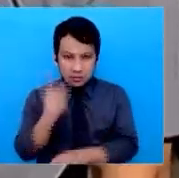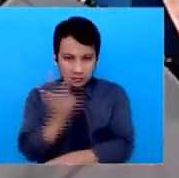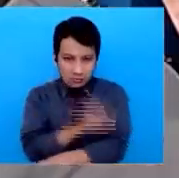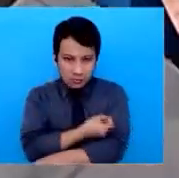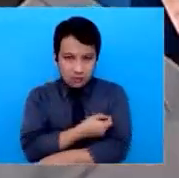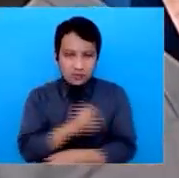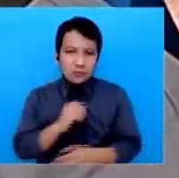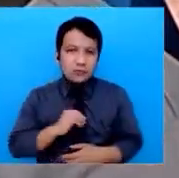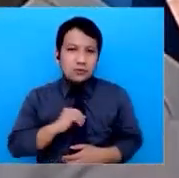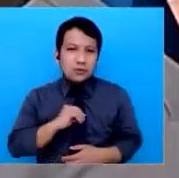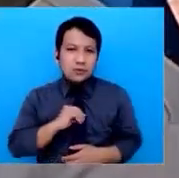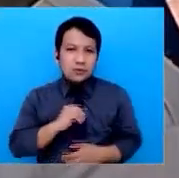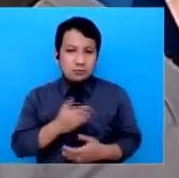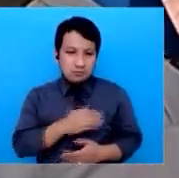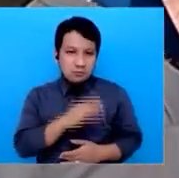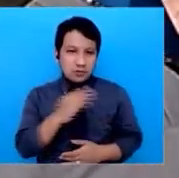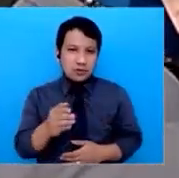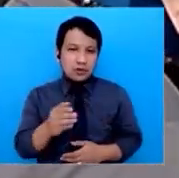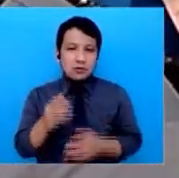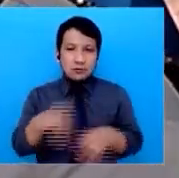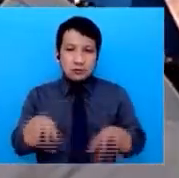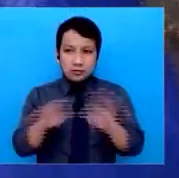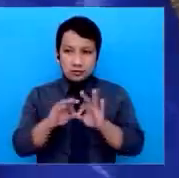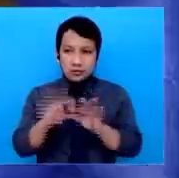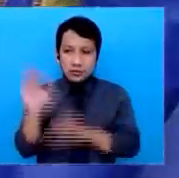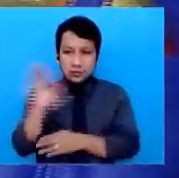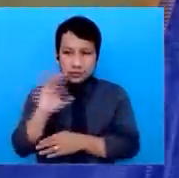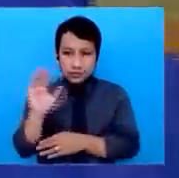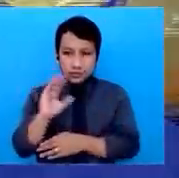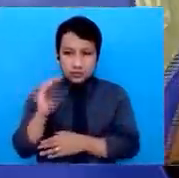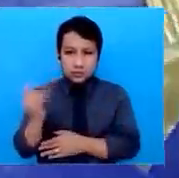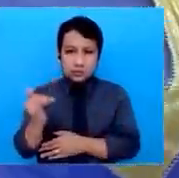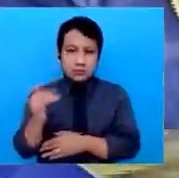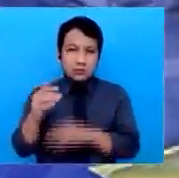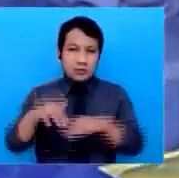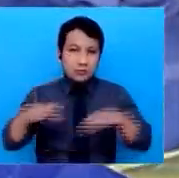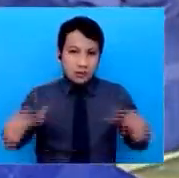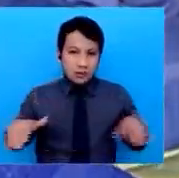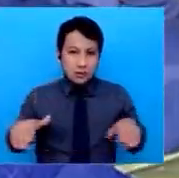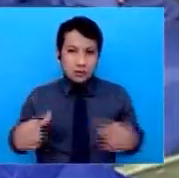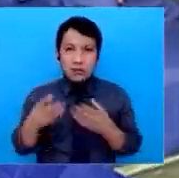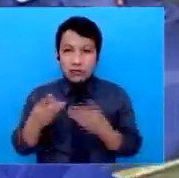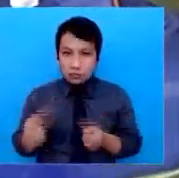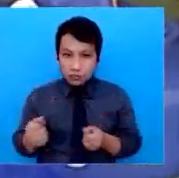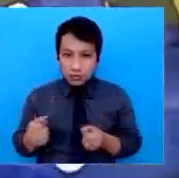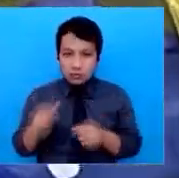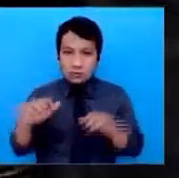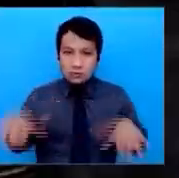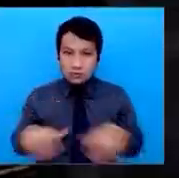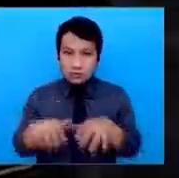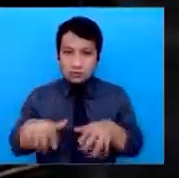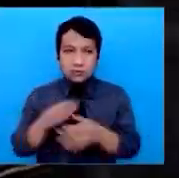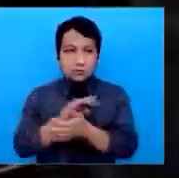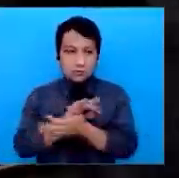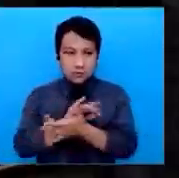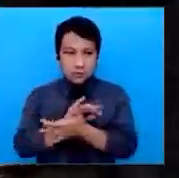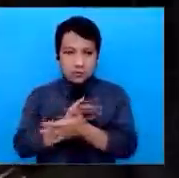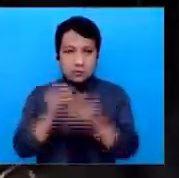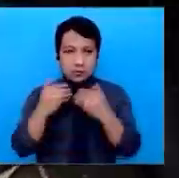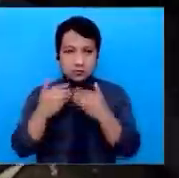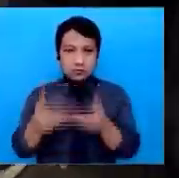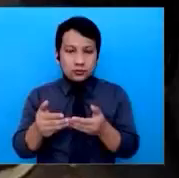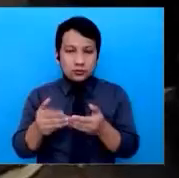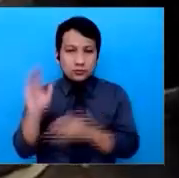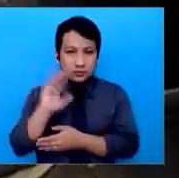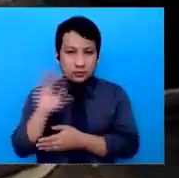yung loob. Bumili na rin kami ng pamasko ng mga bata. At kahit nawala ng trabaho dahil sa pandemya, tuloy ang Pasko para sa